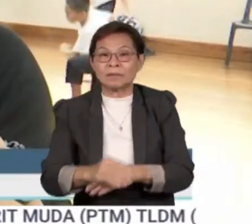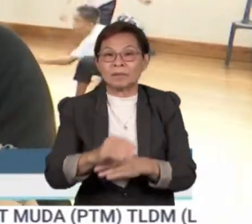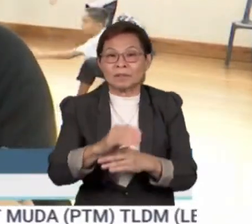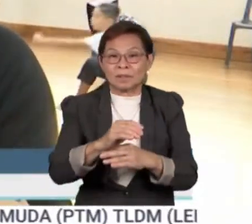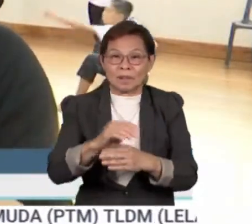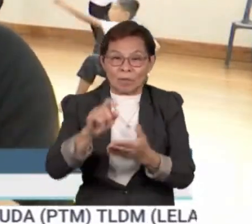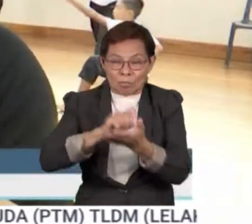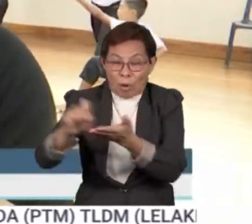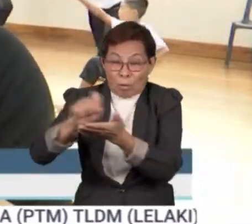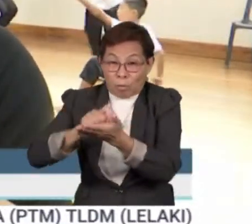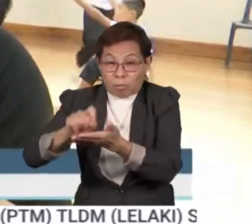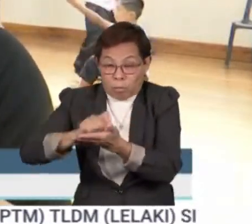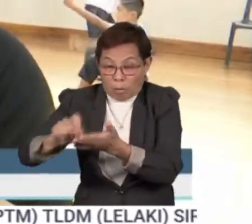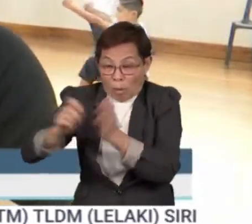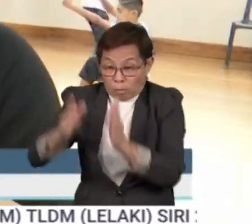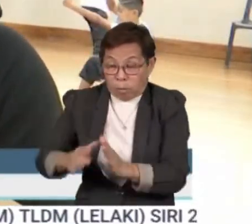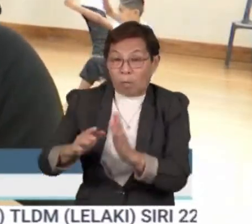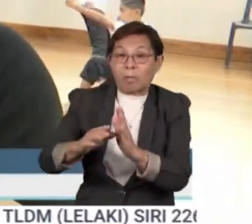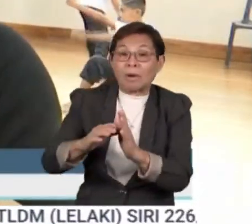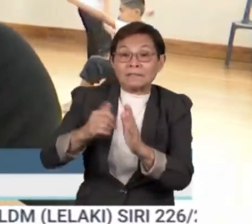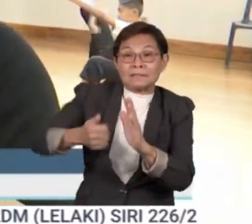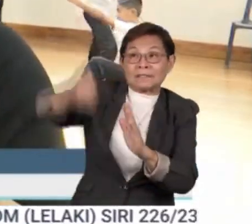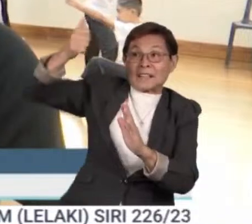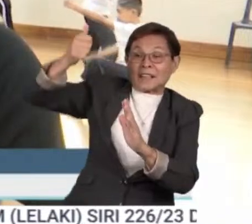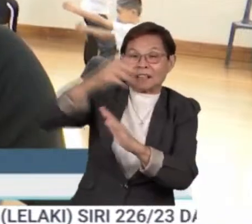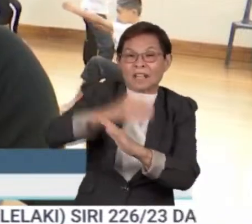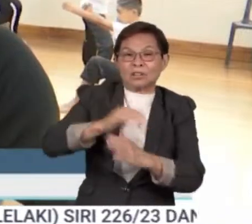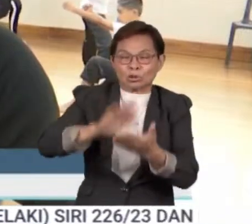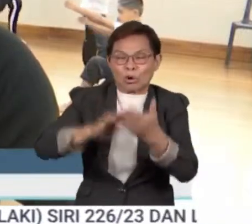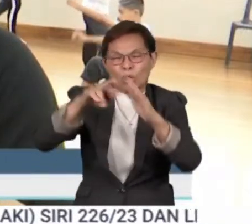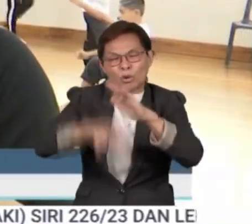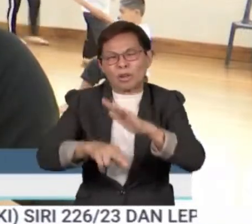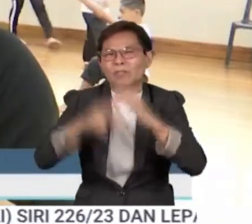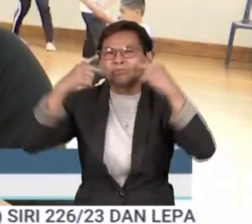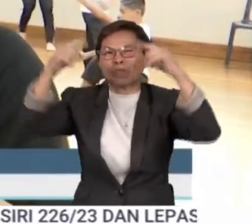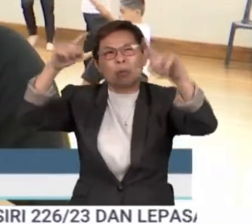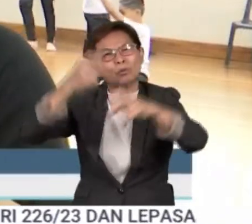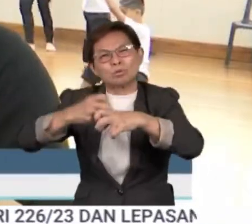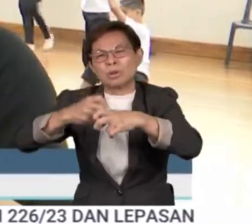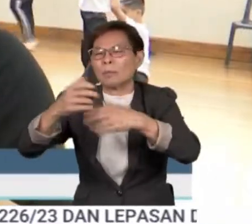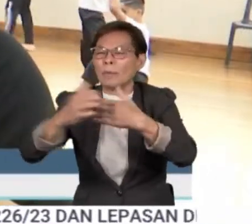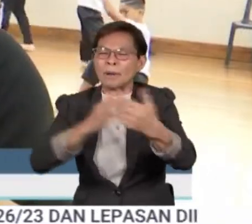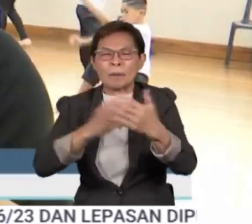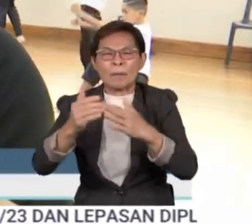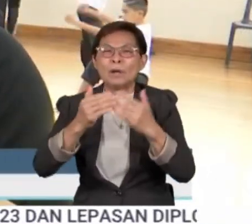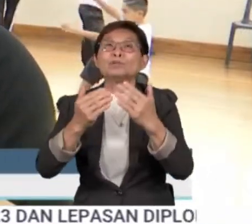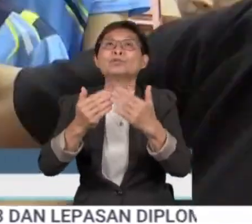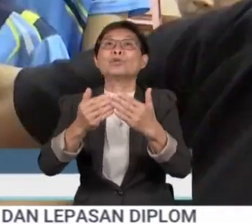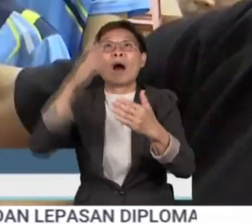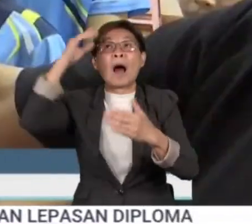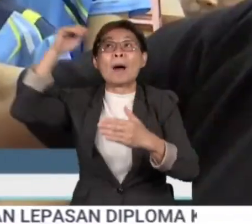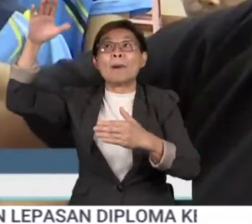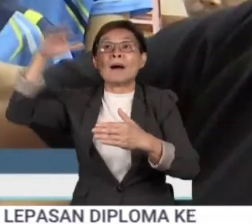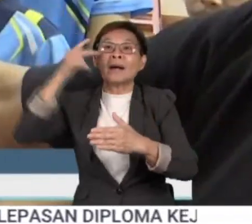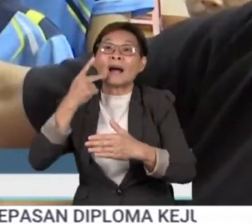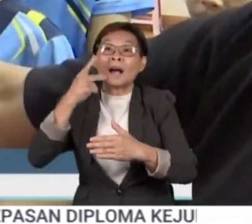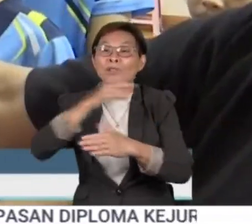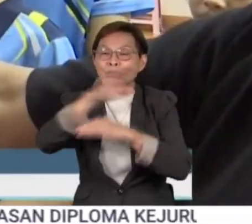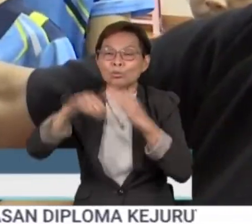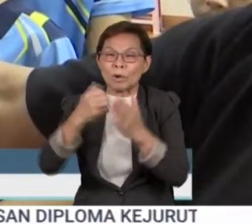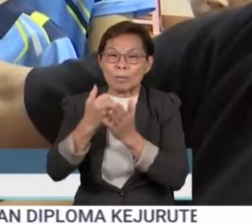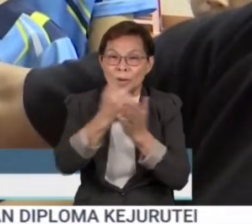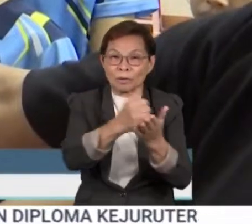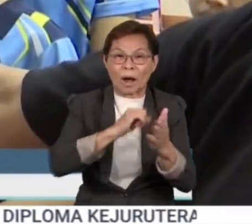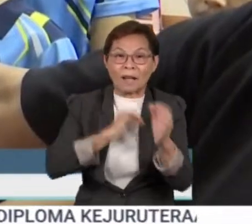perlukan aras koreografi yang tinggi. Sekolah rendah sukar mau capai, tapi syukur abang-abang kakak dia bantu. I